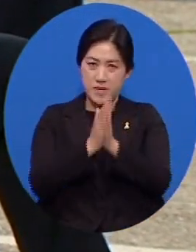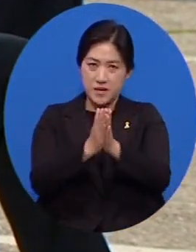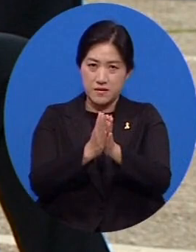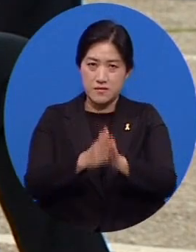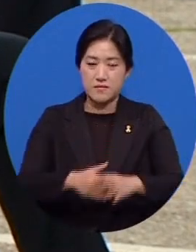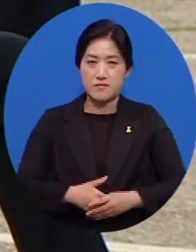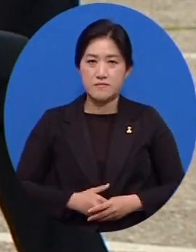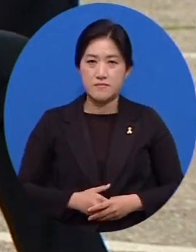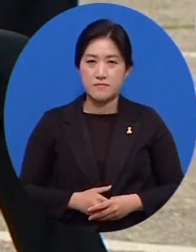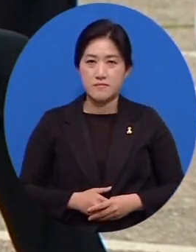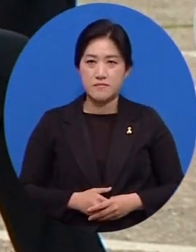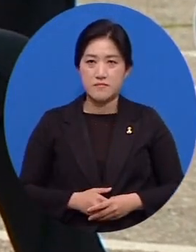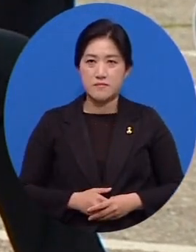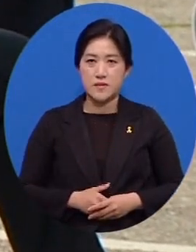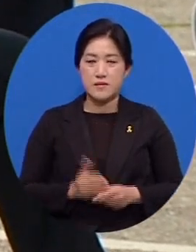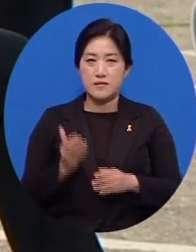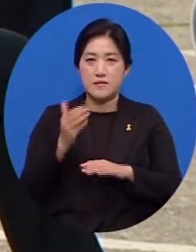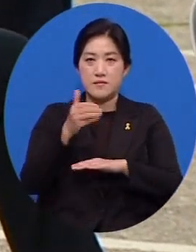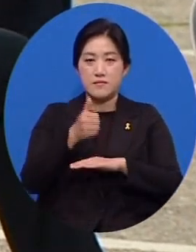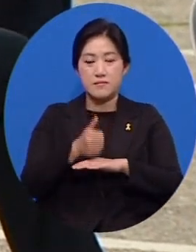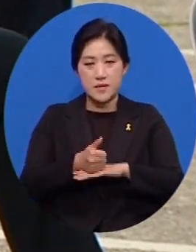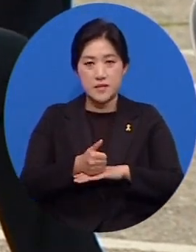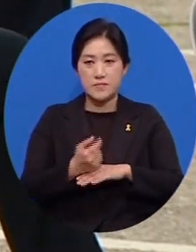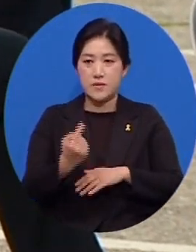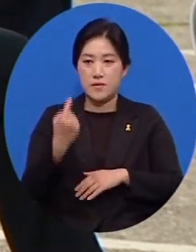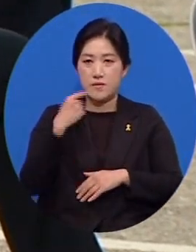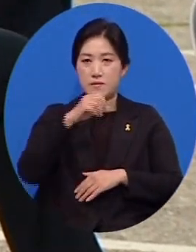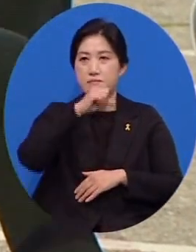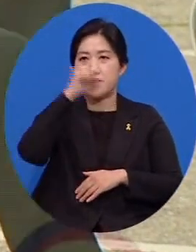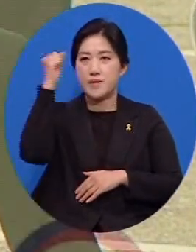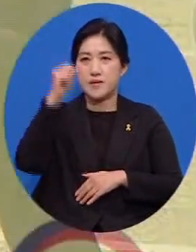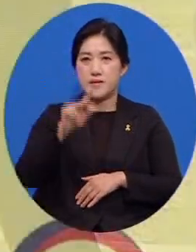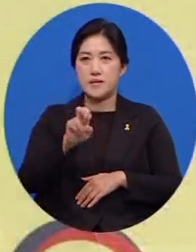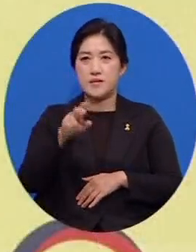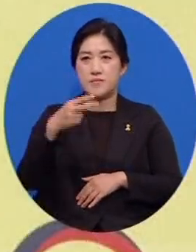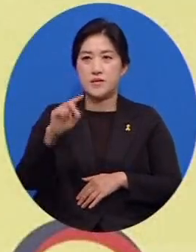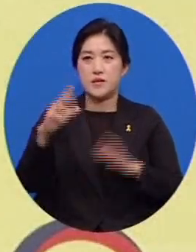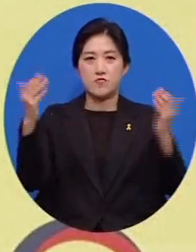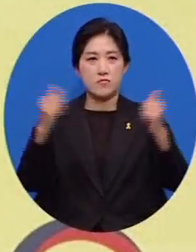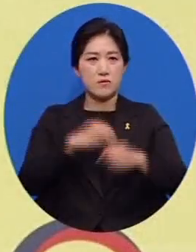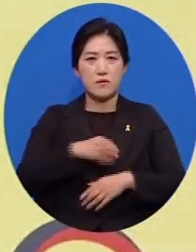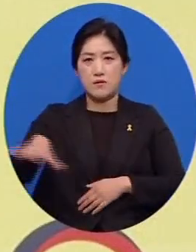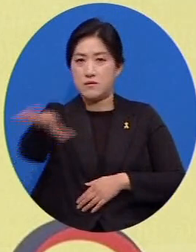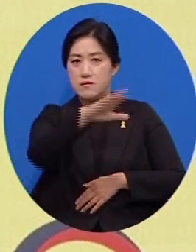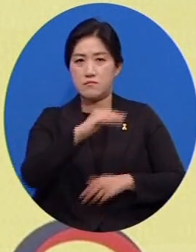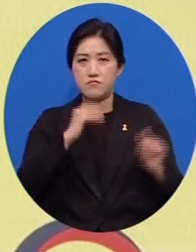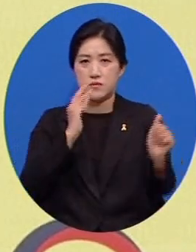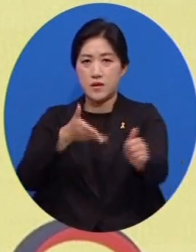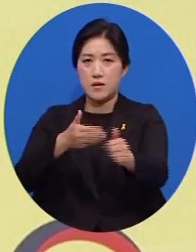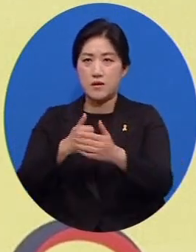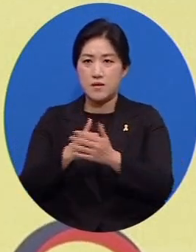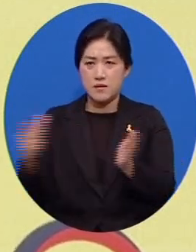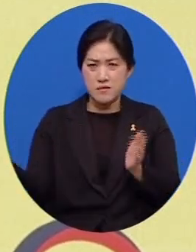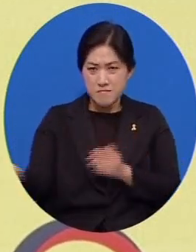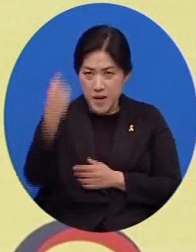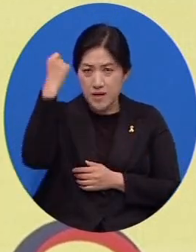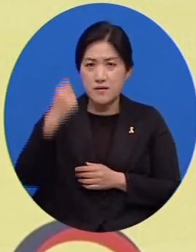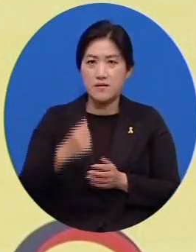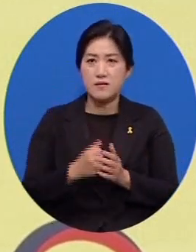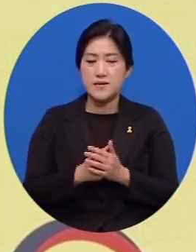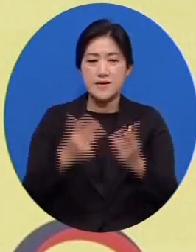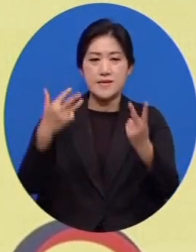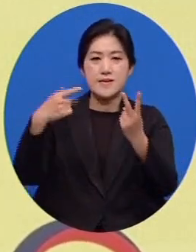바랍니다. 마지막으로 어제 당선되신 21대 국회에 부탁합니다. 신속히 2차